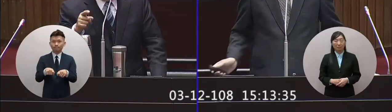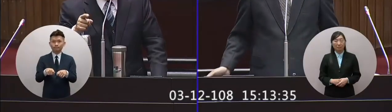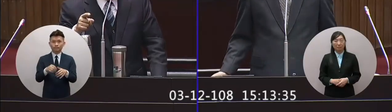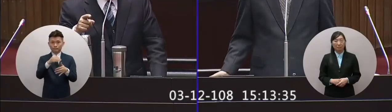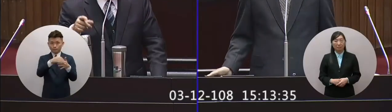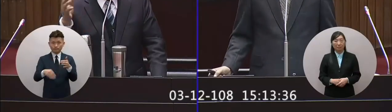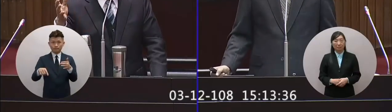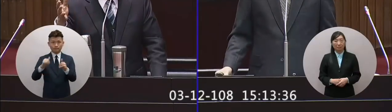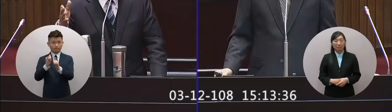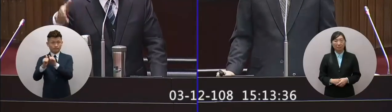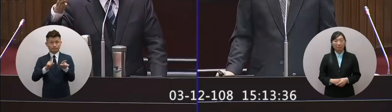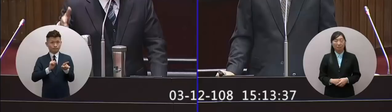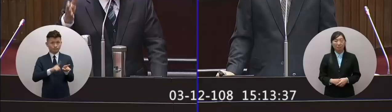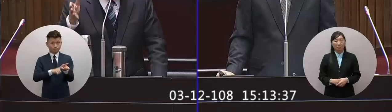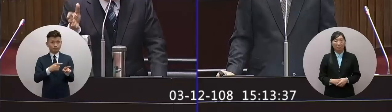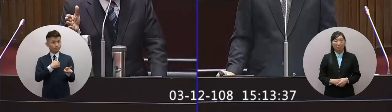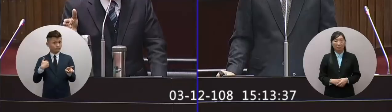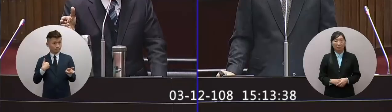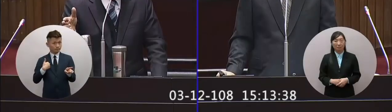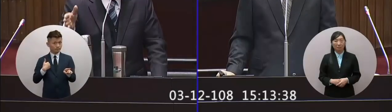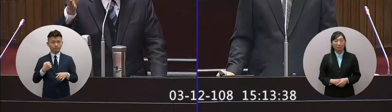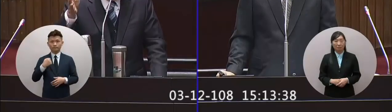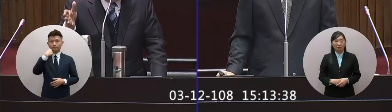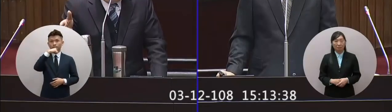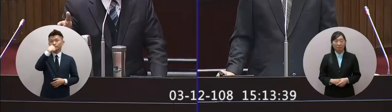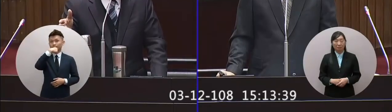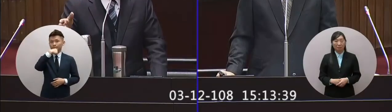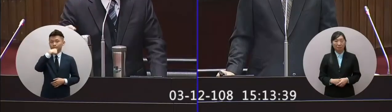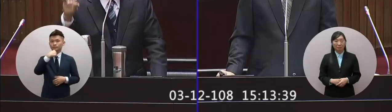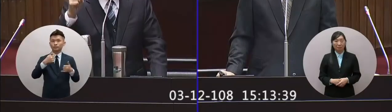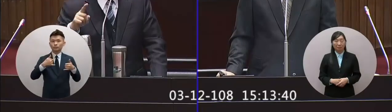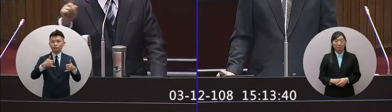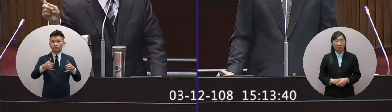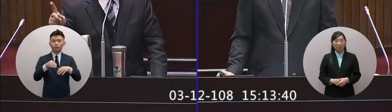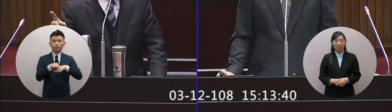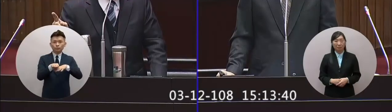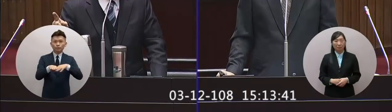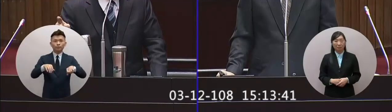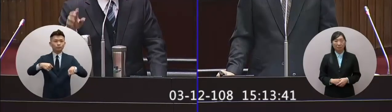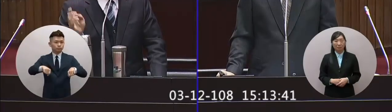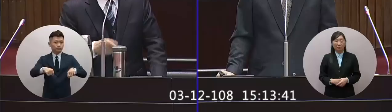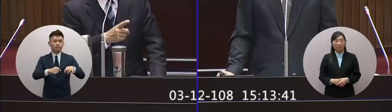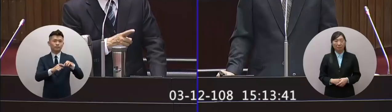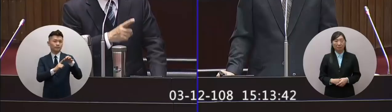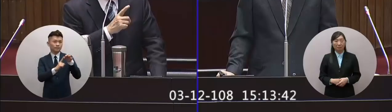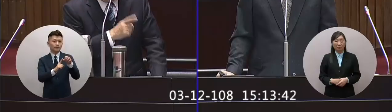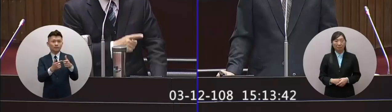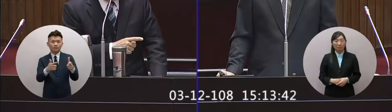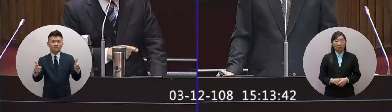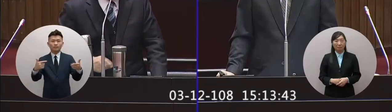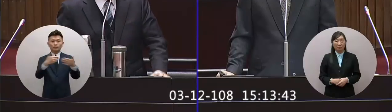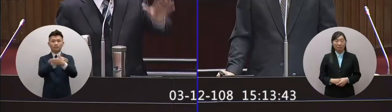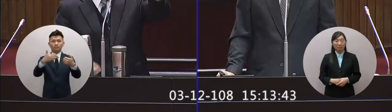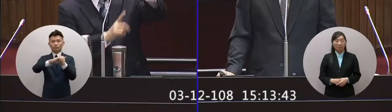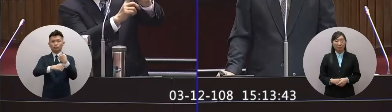守了法令，台湾真的在使用道路，无论哪一种载具都不太守交